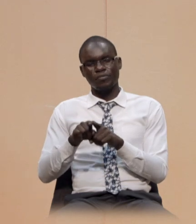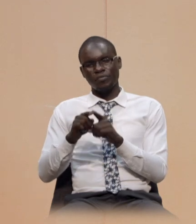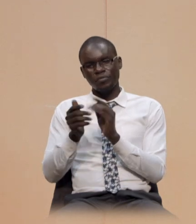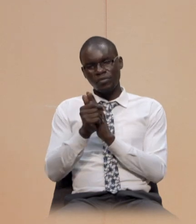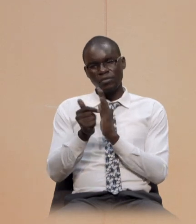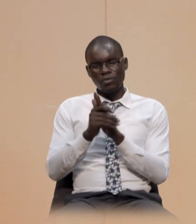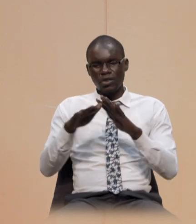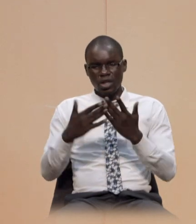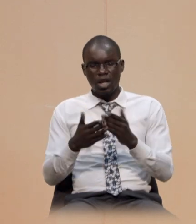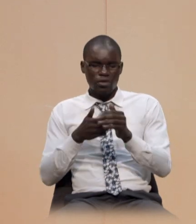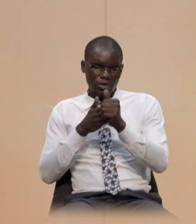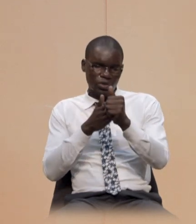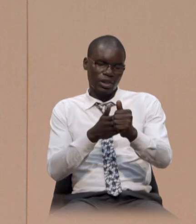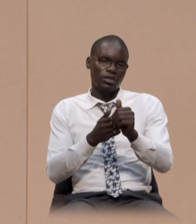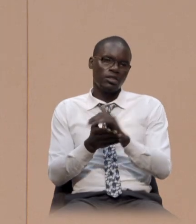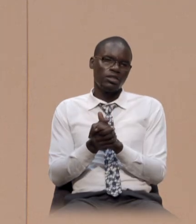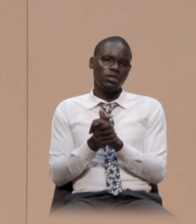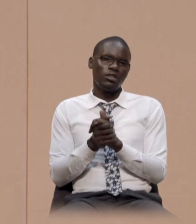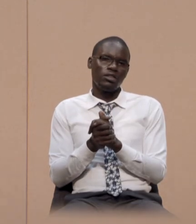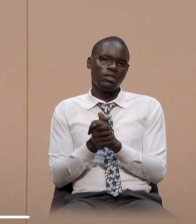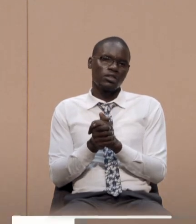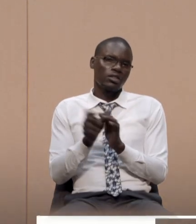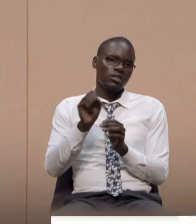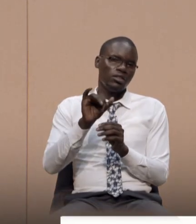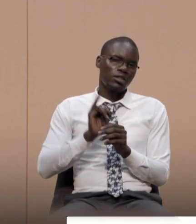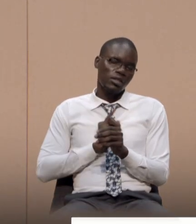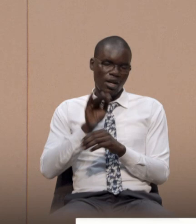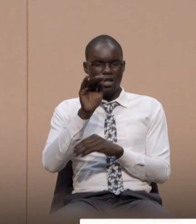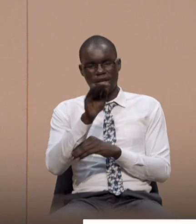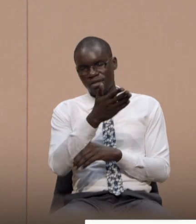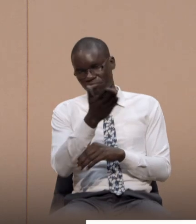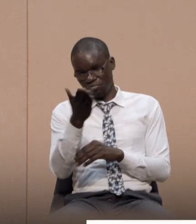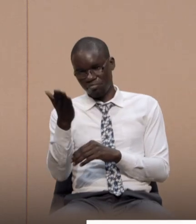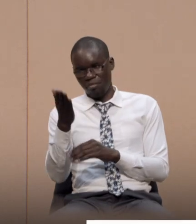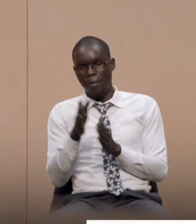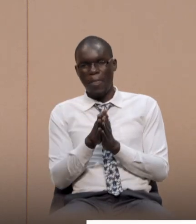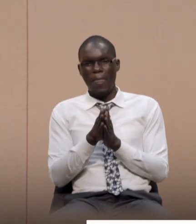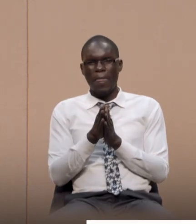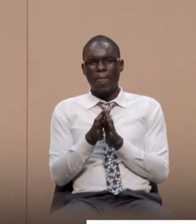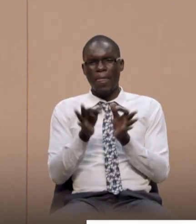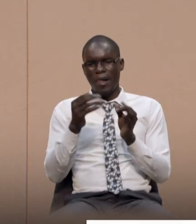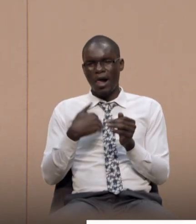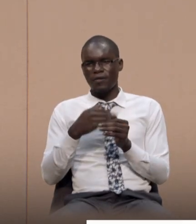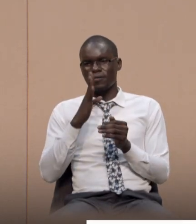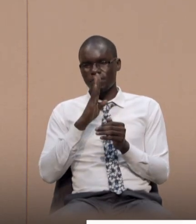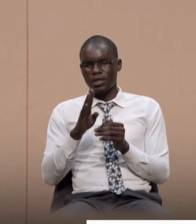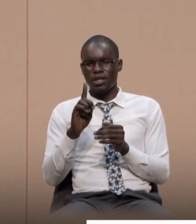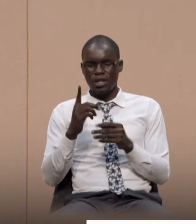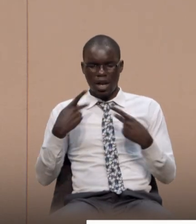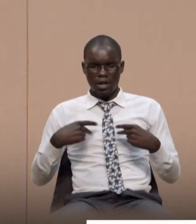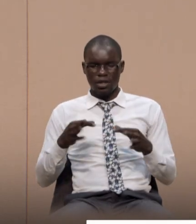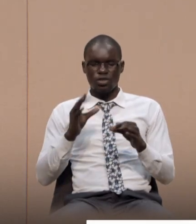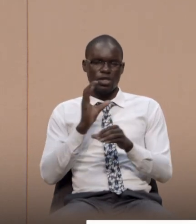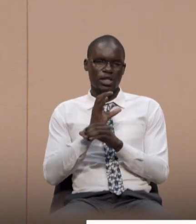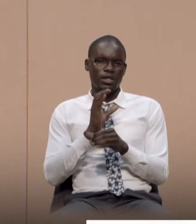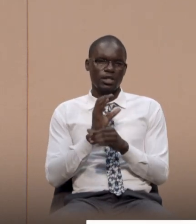namna mtakavyoongoza. Na kwa hivyo ninakuomba tu kule, kama wewe ni mtu ya kanisa, kama wewe ni mtu